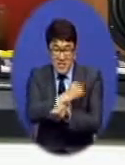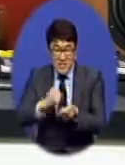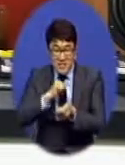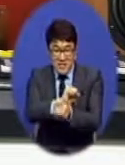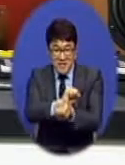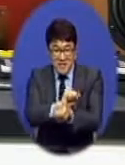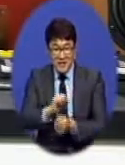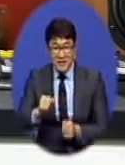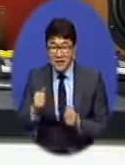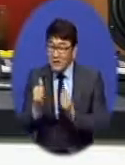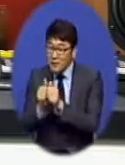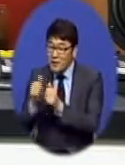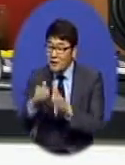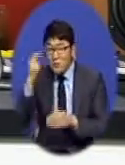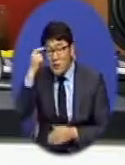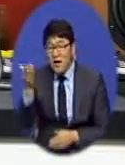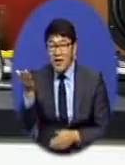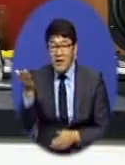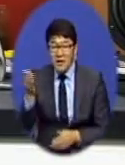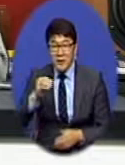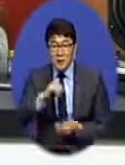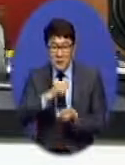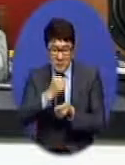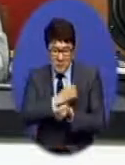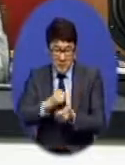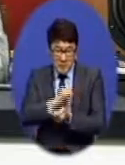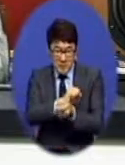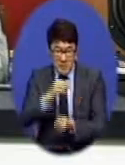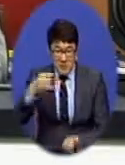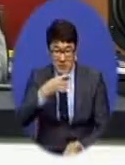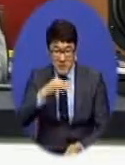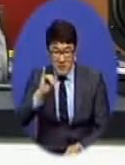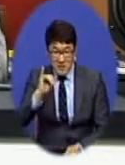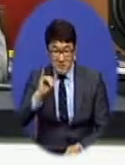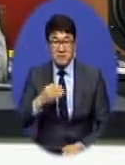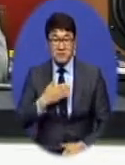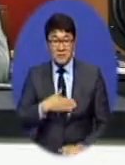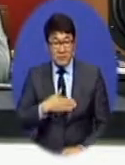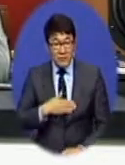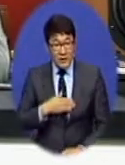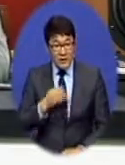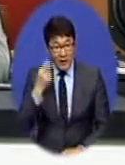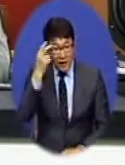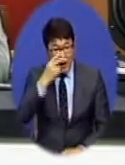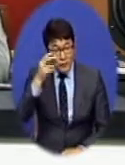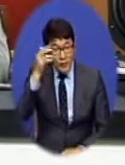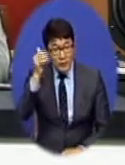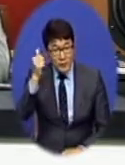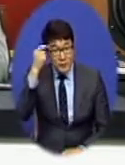씨. 네. 자, 남자의 길은 뭡니까? 의리. 나도 의리입니다. 네. 남자는 역시 의리입니다. 저 피디님의 그 네.